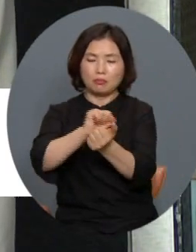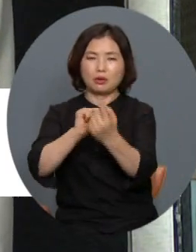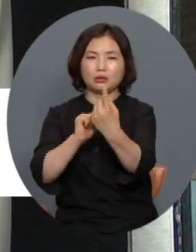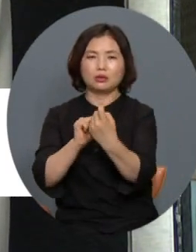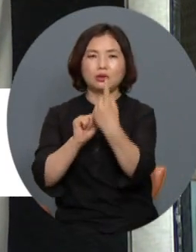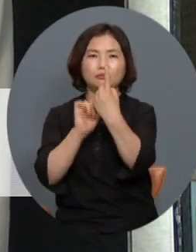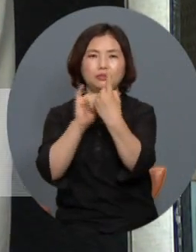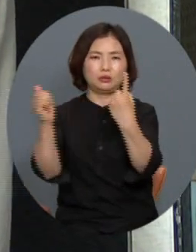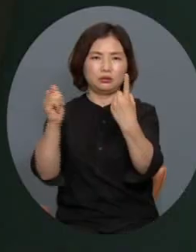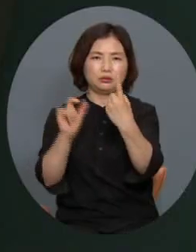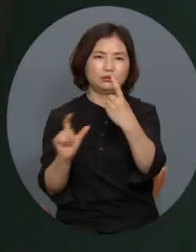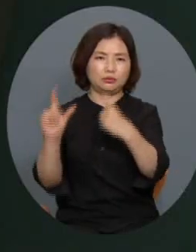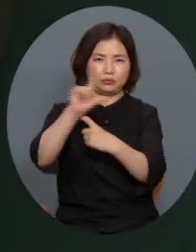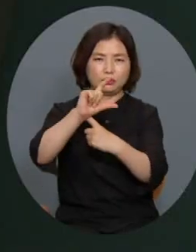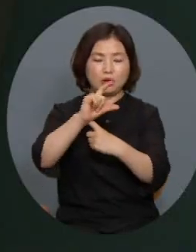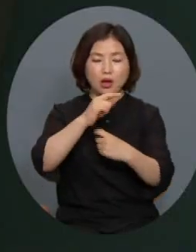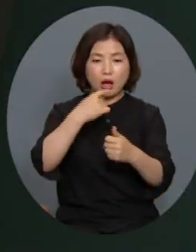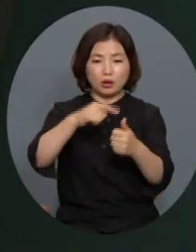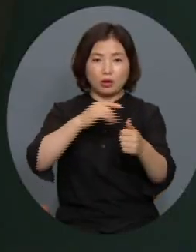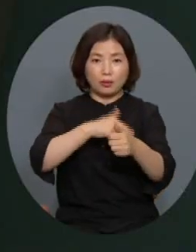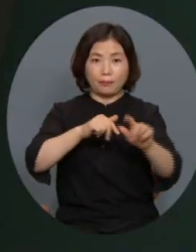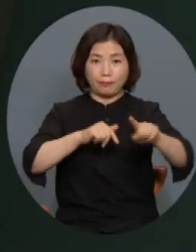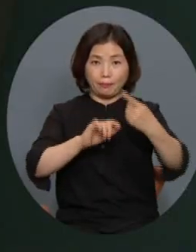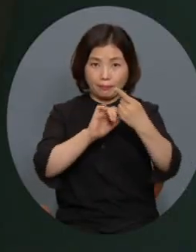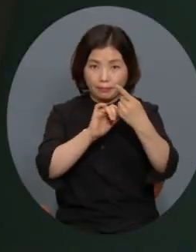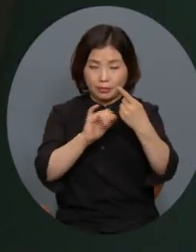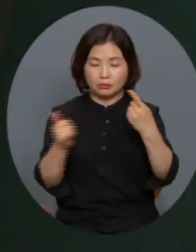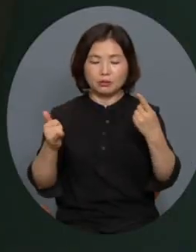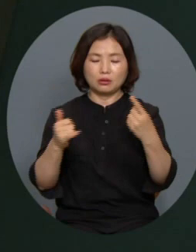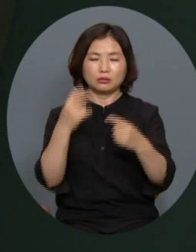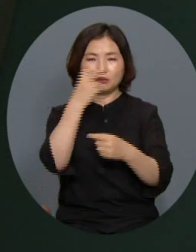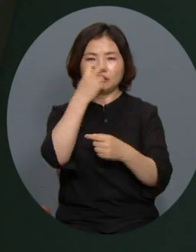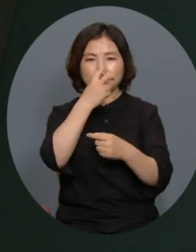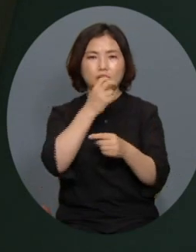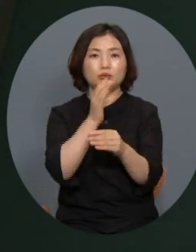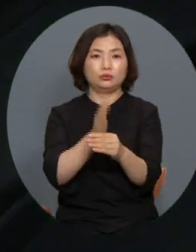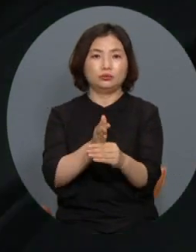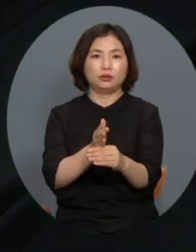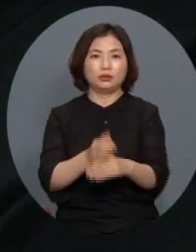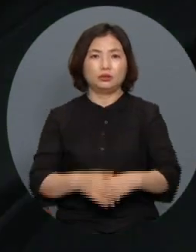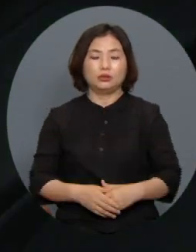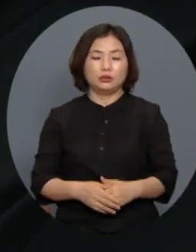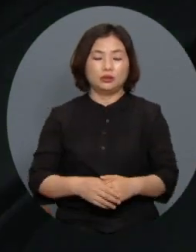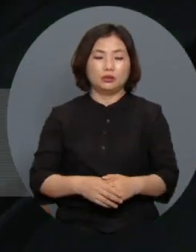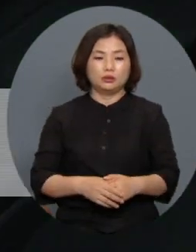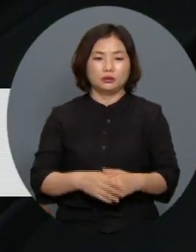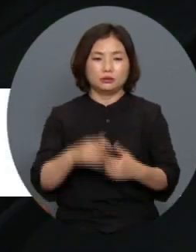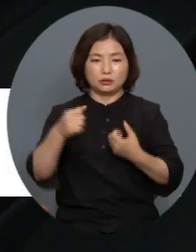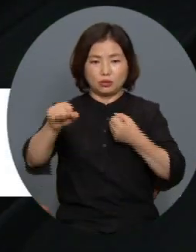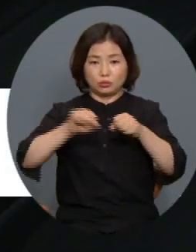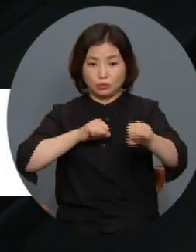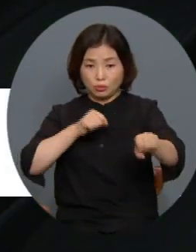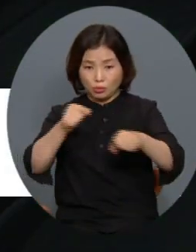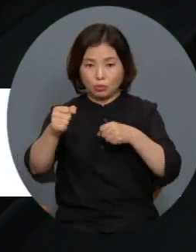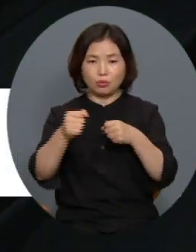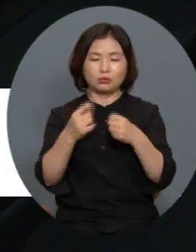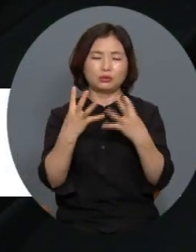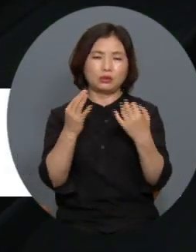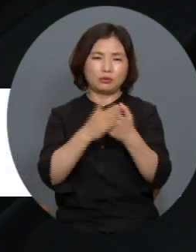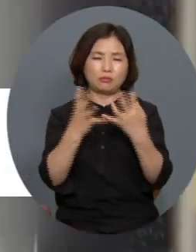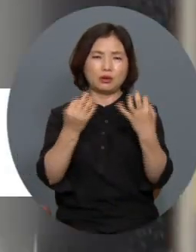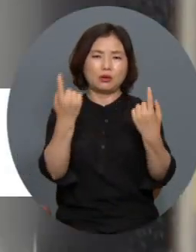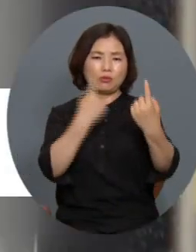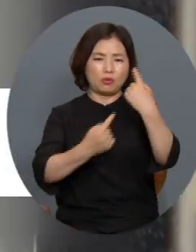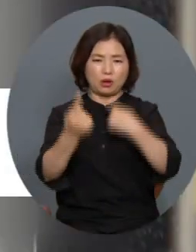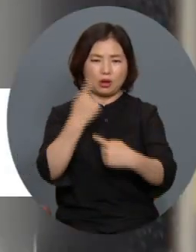확진 판정을 받았습니다. 학원생 100여 명은 현재 전수검사를 하고 있습니다. 태권도 수업 때문에 많이 오죠. 오늘 마스크 올렸을